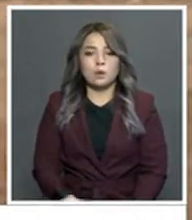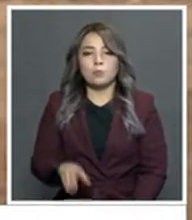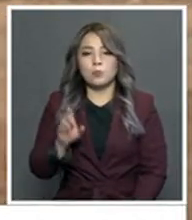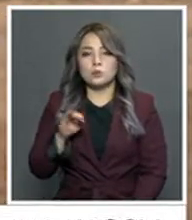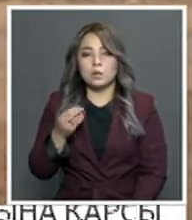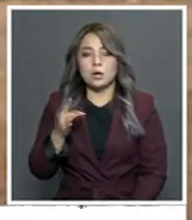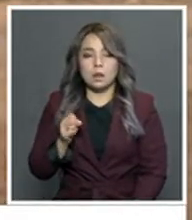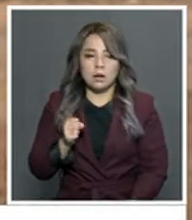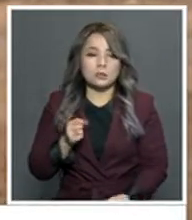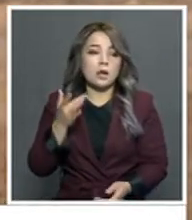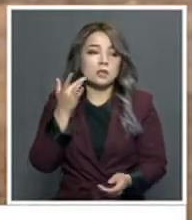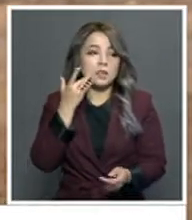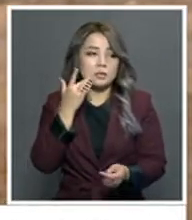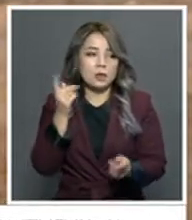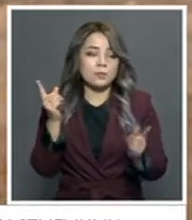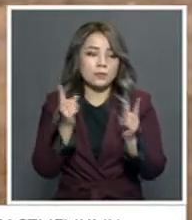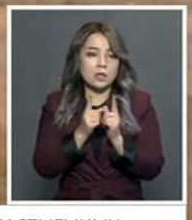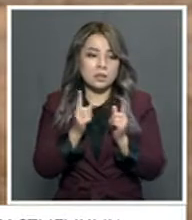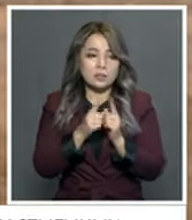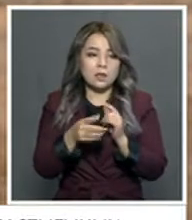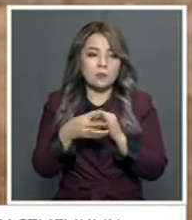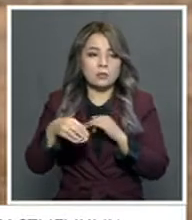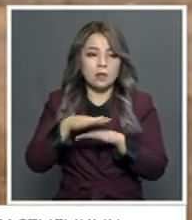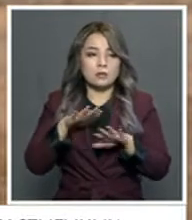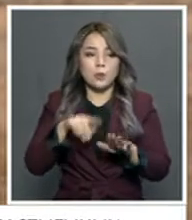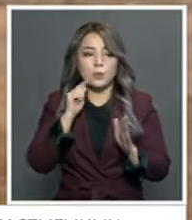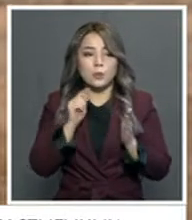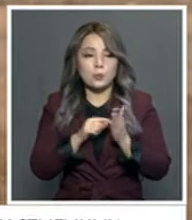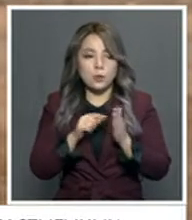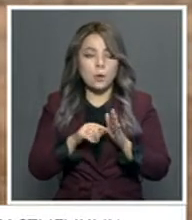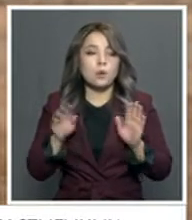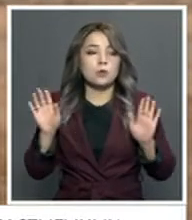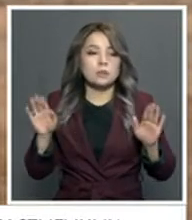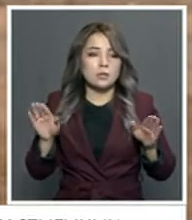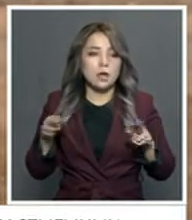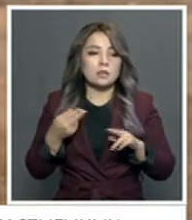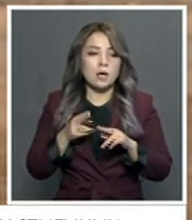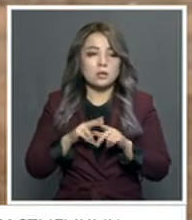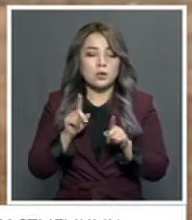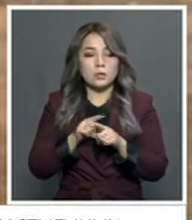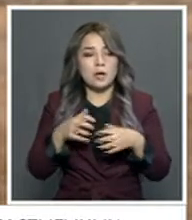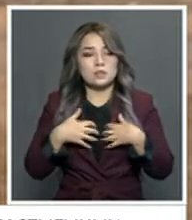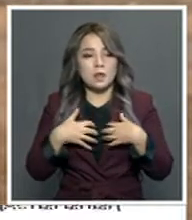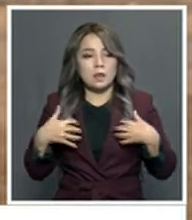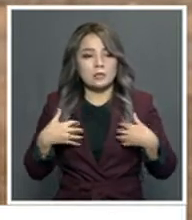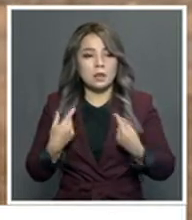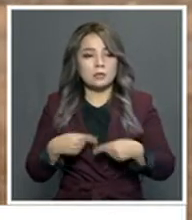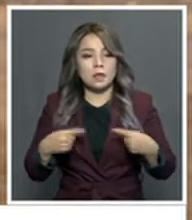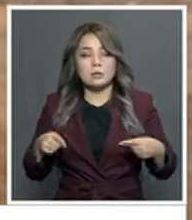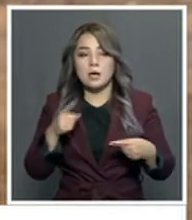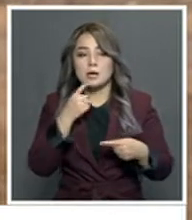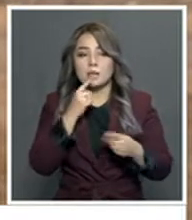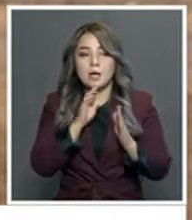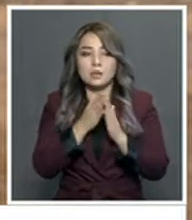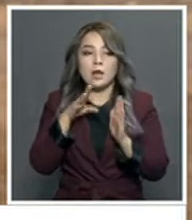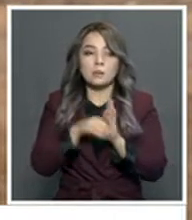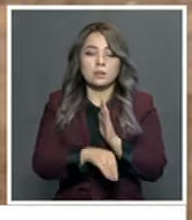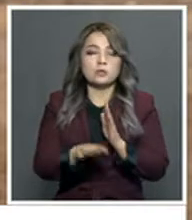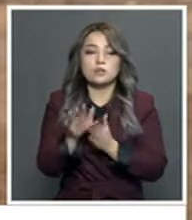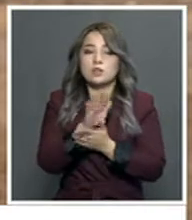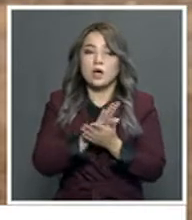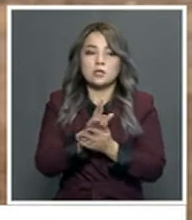маңында кездесетін аң құстарымыз бар, олардың ішінде қызыл кітапқа енген бірқатар түрлері бар. Соларға ешқандай